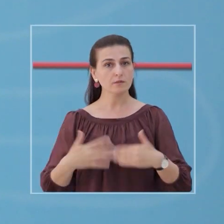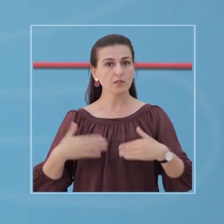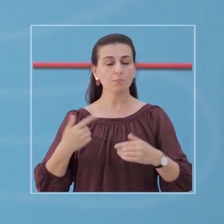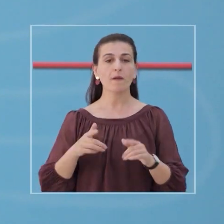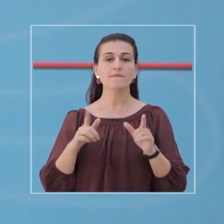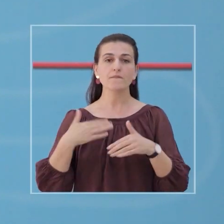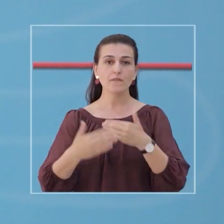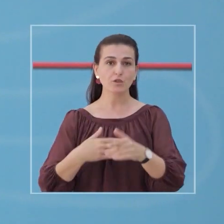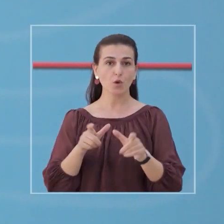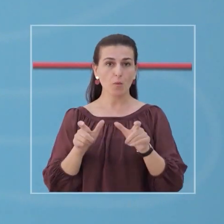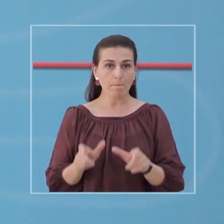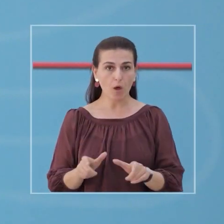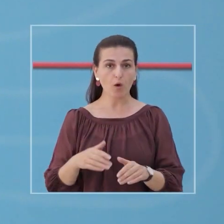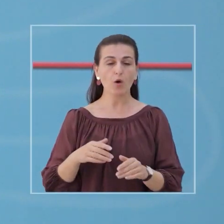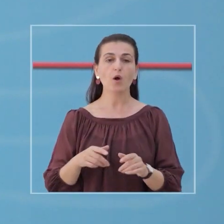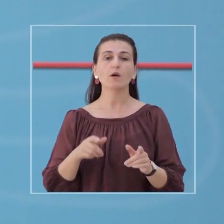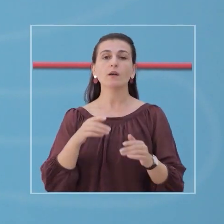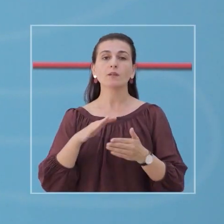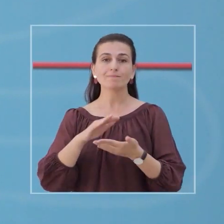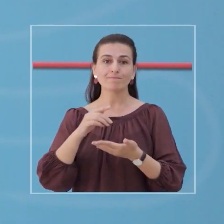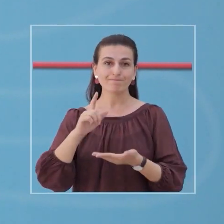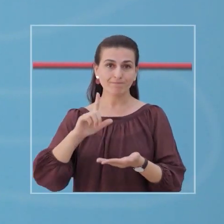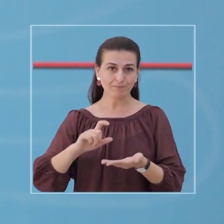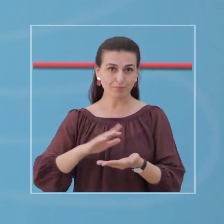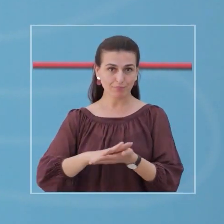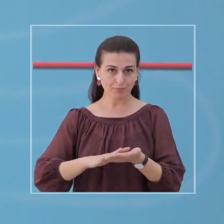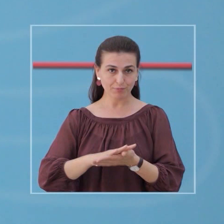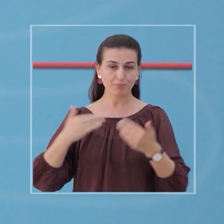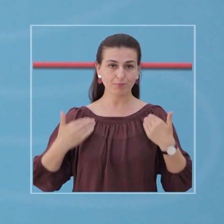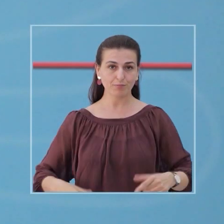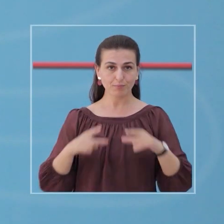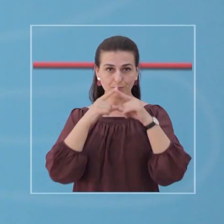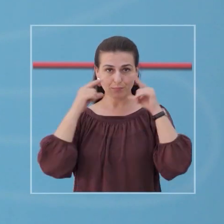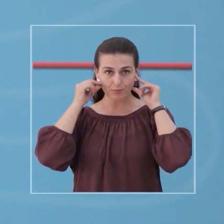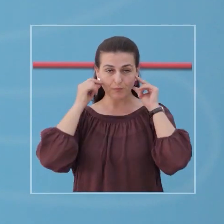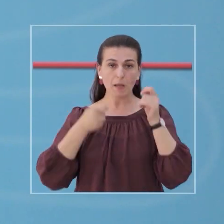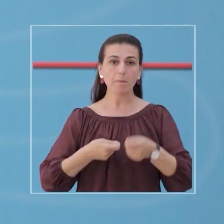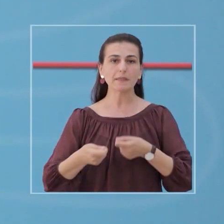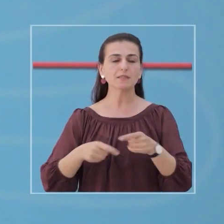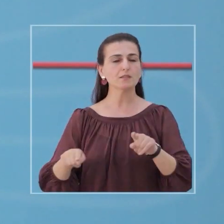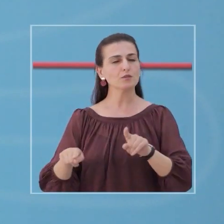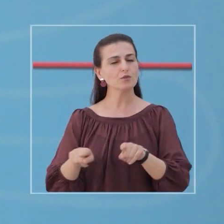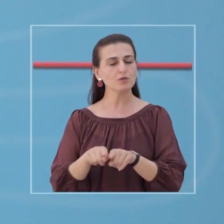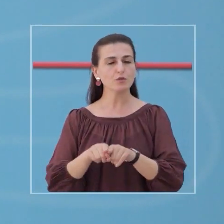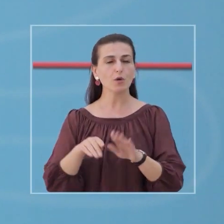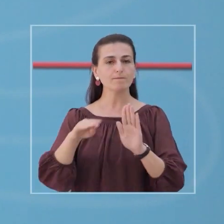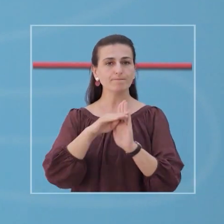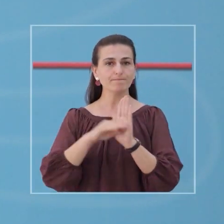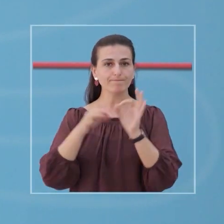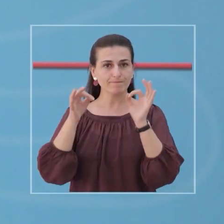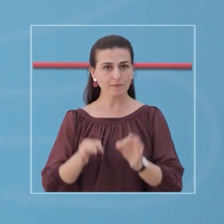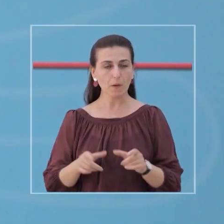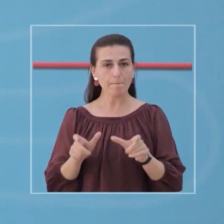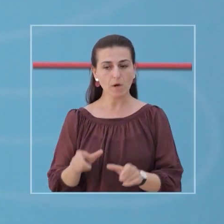e rëndësishme, rruetja distancimit social dhe rruetja i gjenës personale. Bizneset të zbatojnë me përpikmëri protokollet